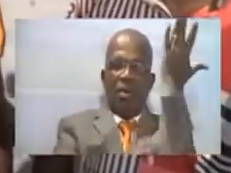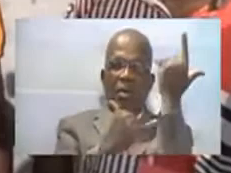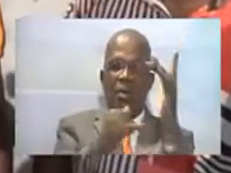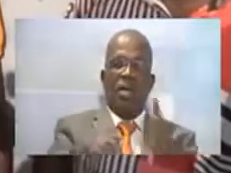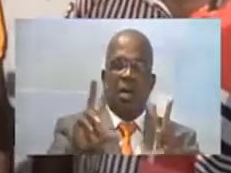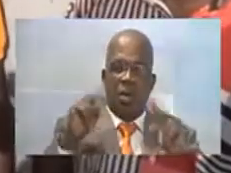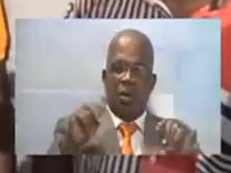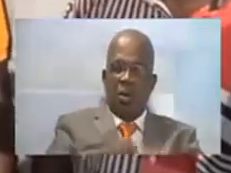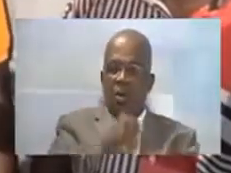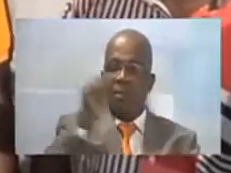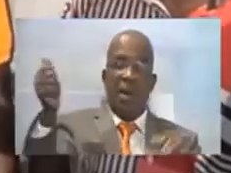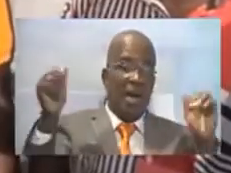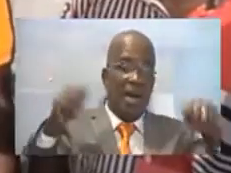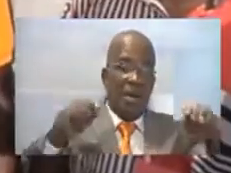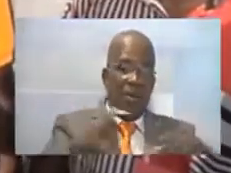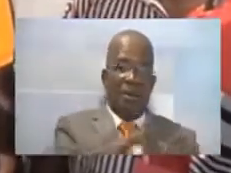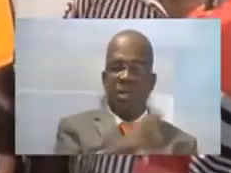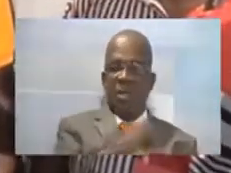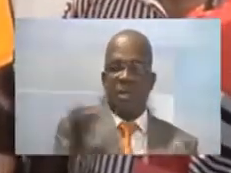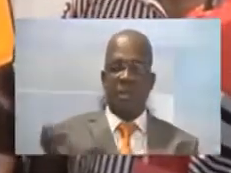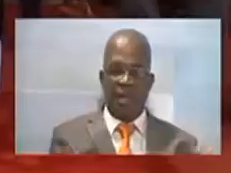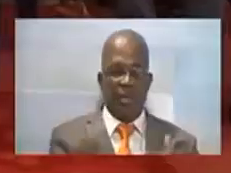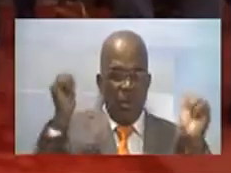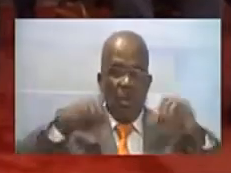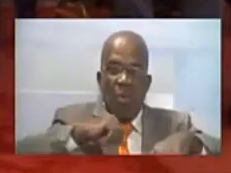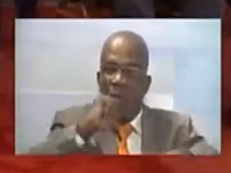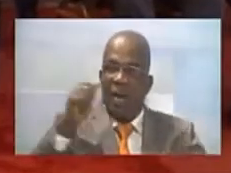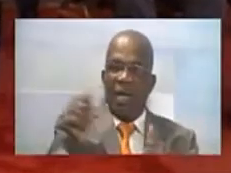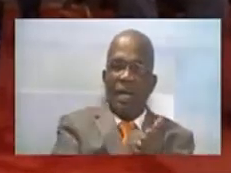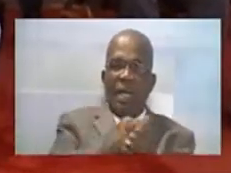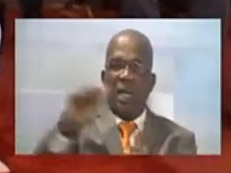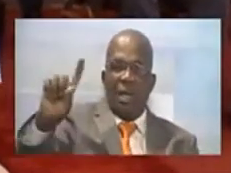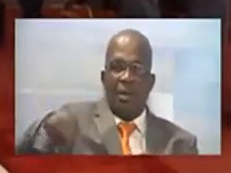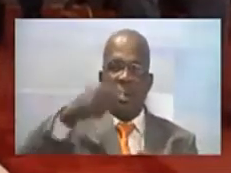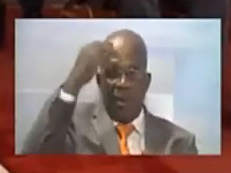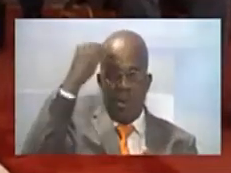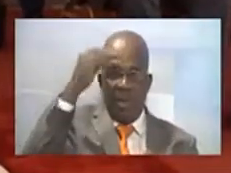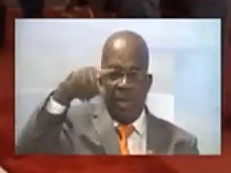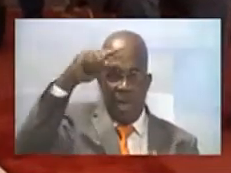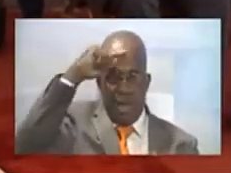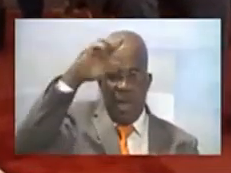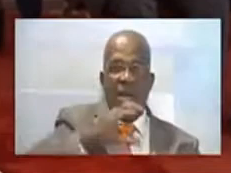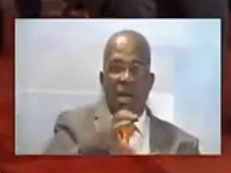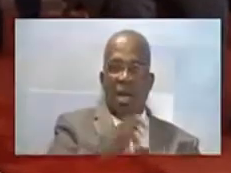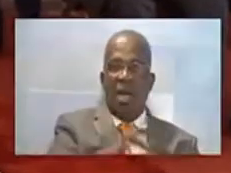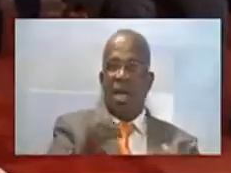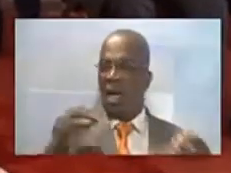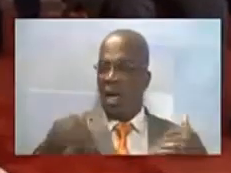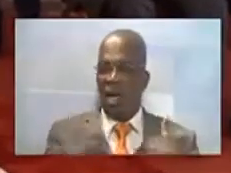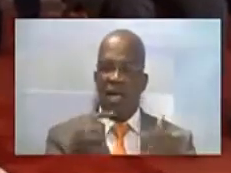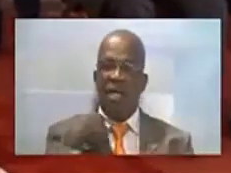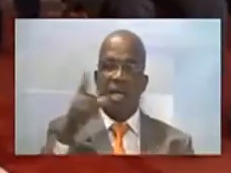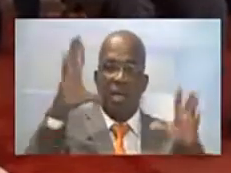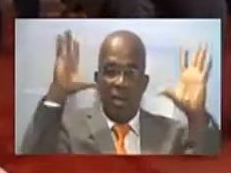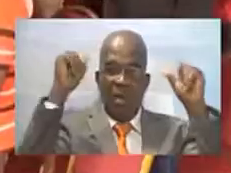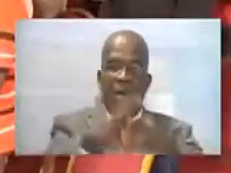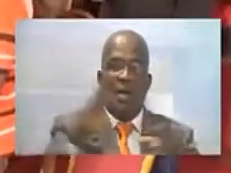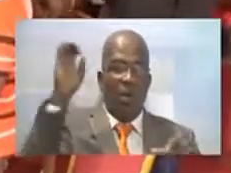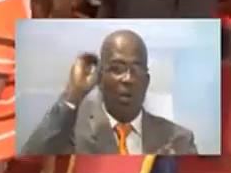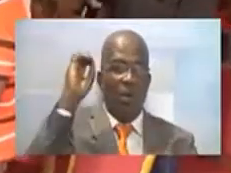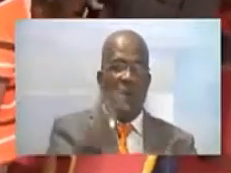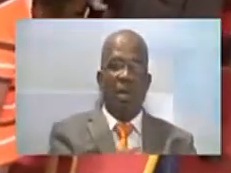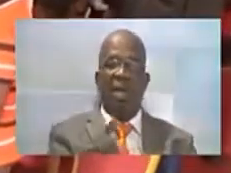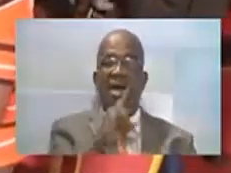venir à marseille de gaspiller sur la le premier ministre amadou gon a assuré de la disponibilité du président la république à